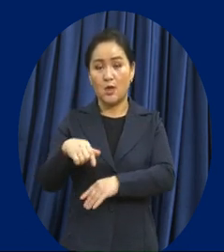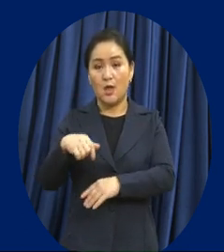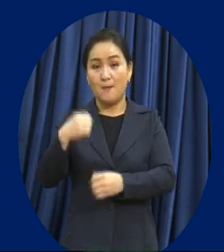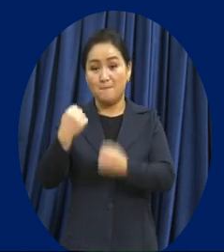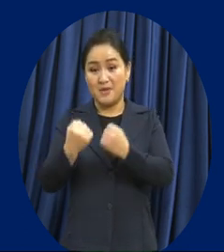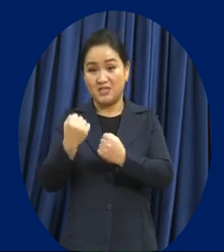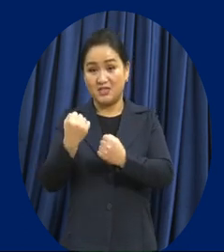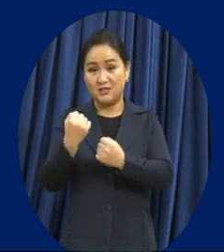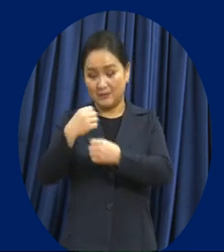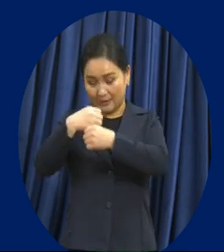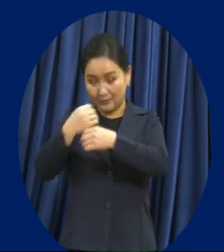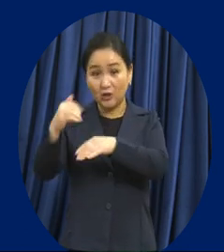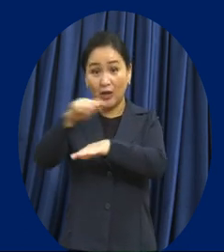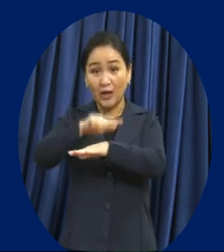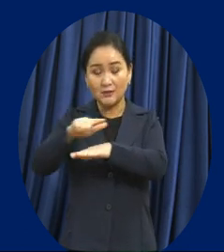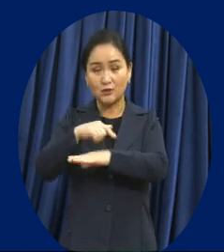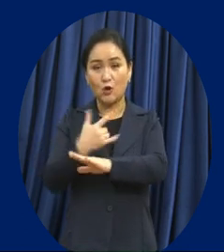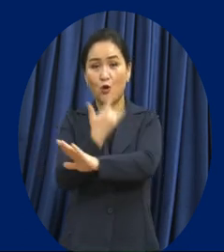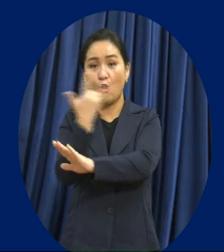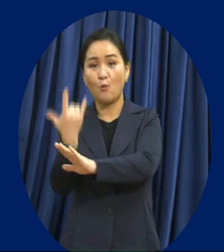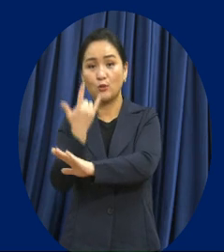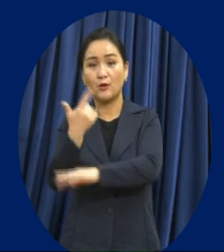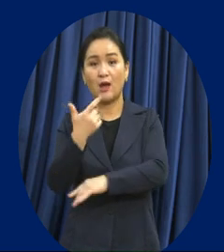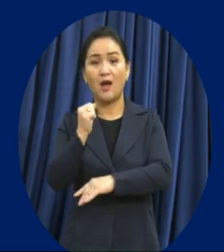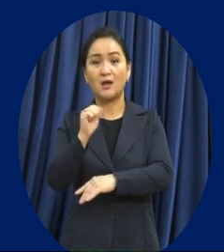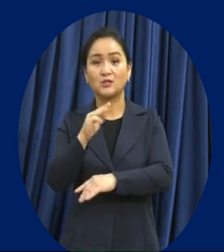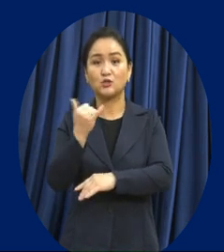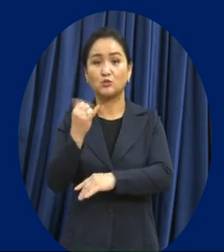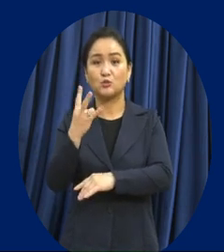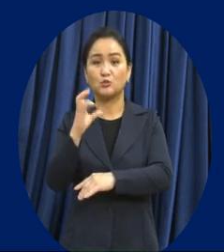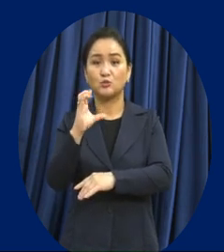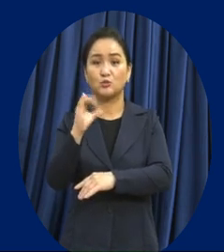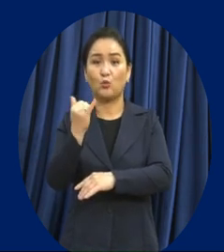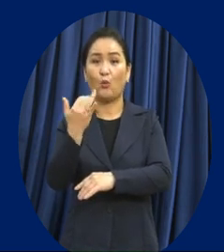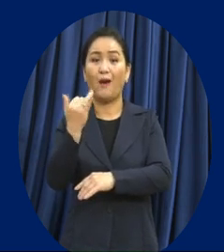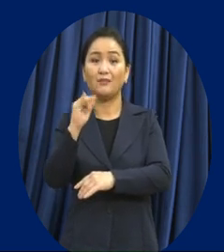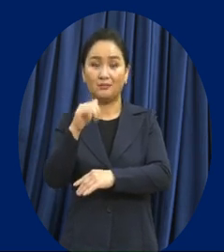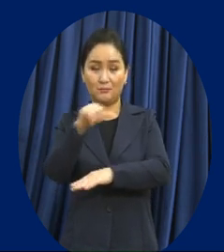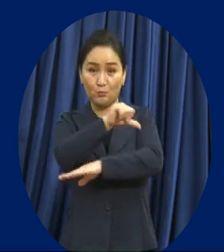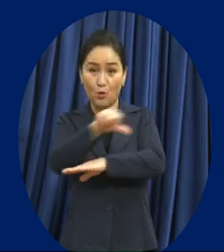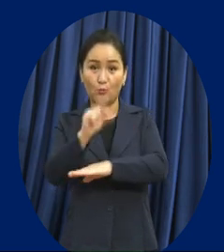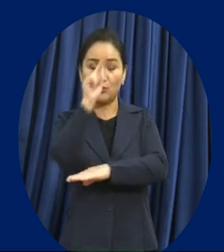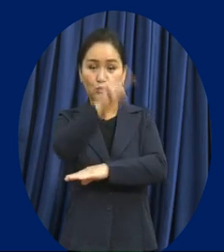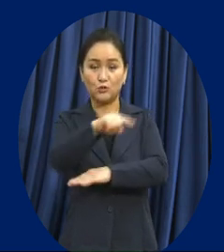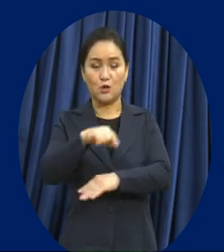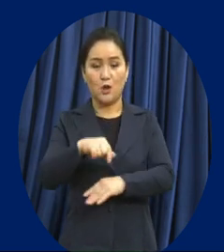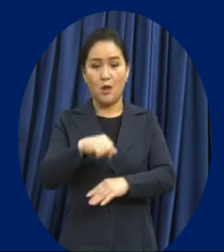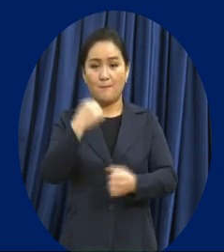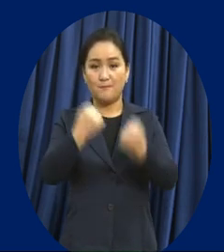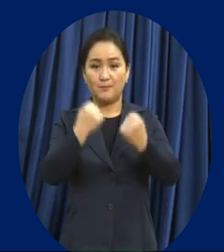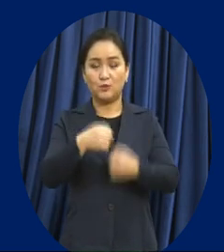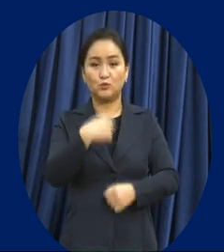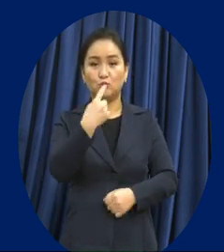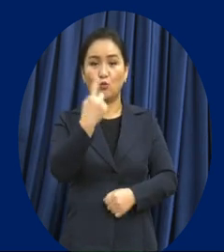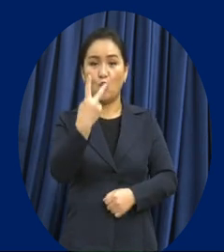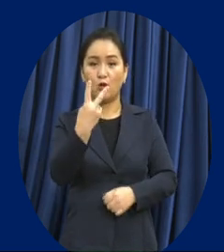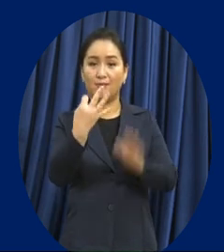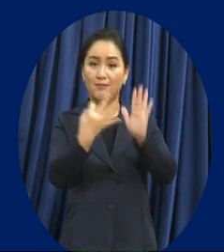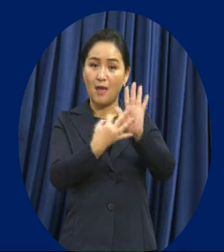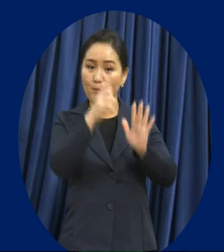нүүдлийн автолаборатори Өмнөгов аймгийн Гашуун Сухат боомтод ажиллаж, уртын тээврийн 128